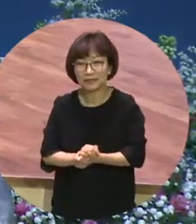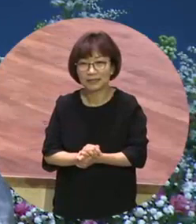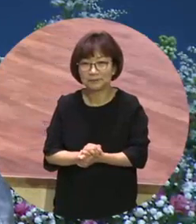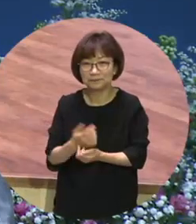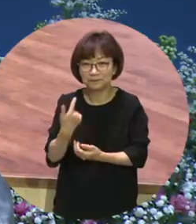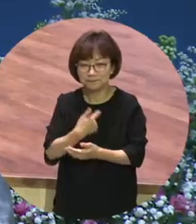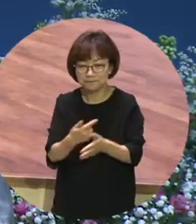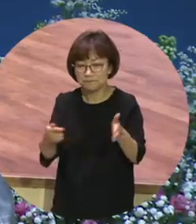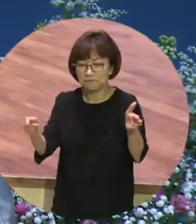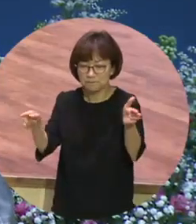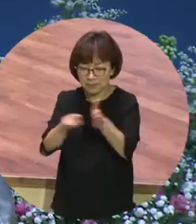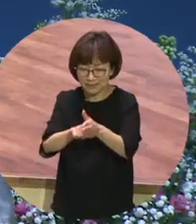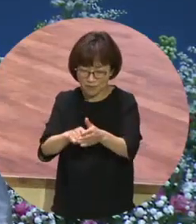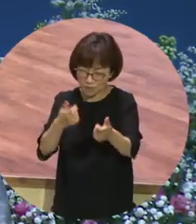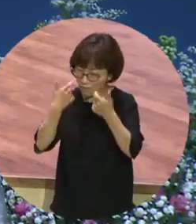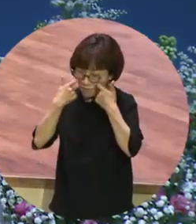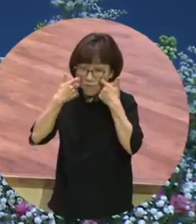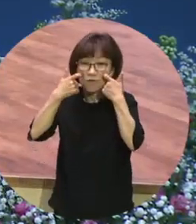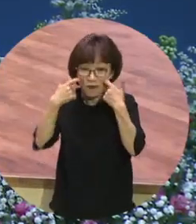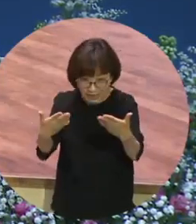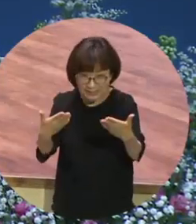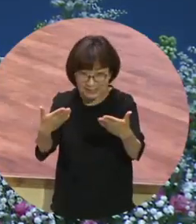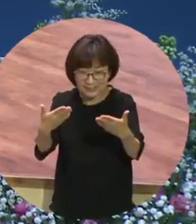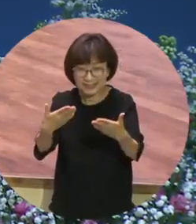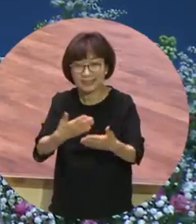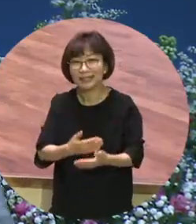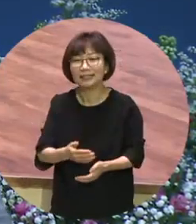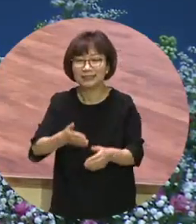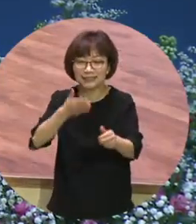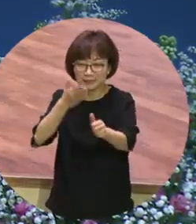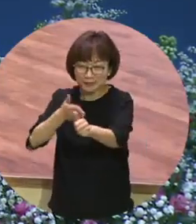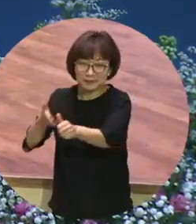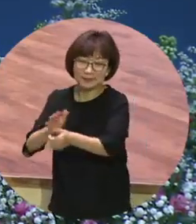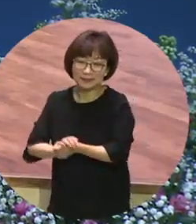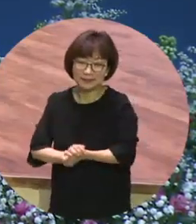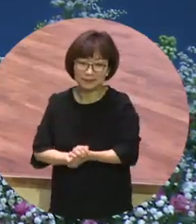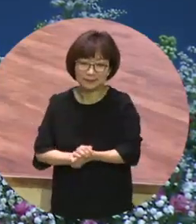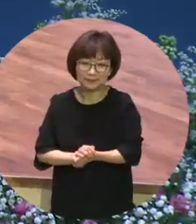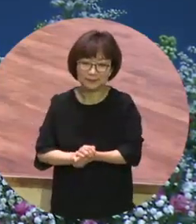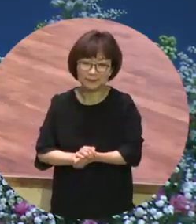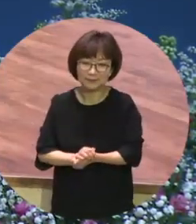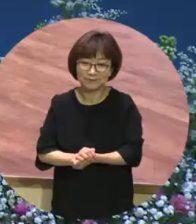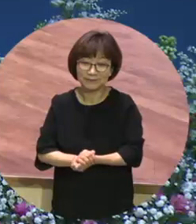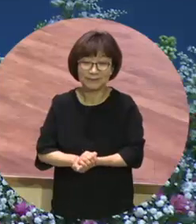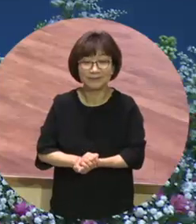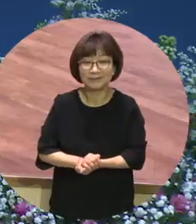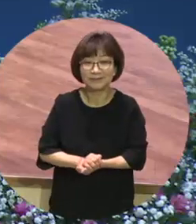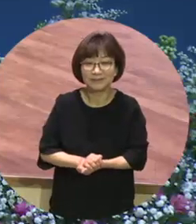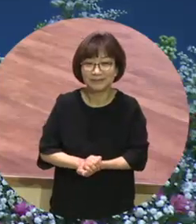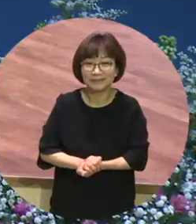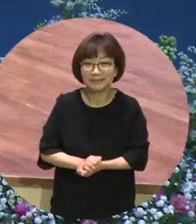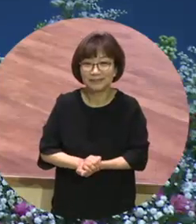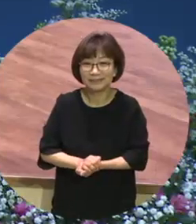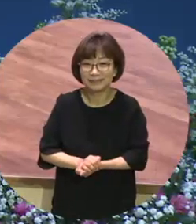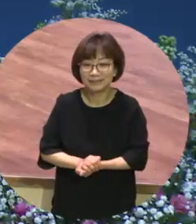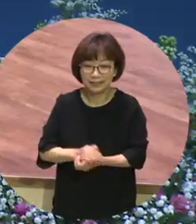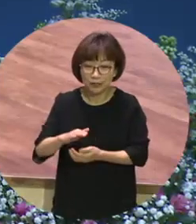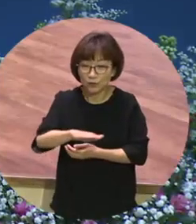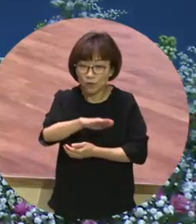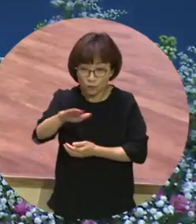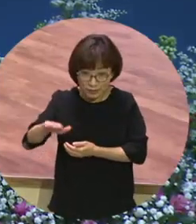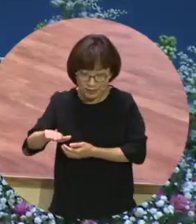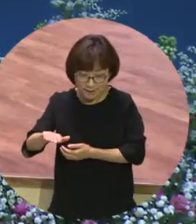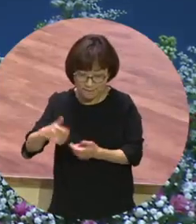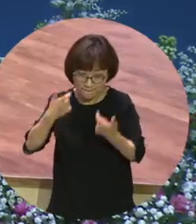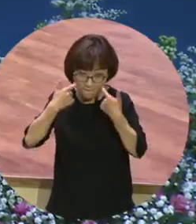성부수를 던지시기를 바랍니다. 우리가 경고한 응답 받기 위해서는 우리의 손이 행한 일이